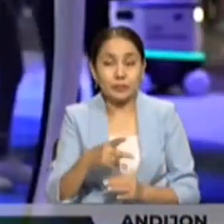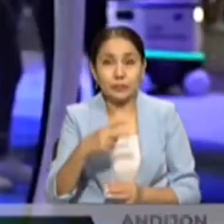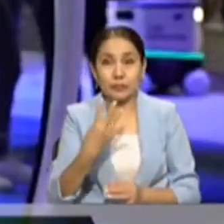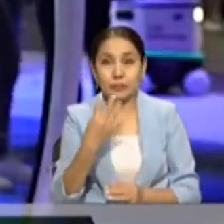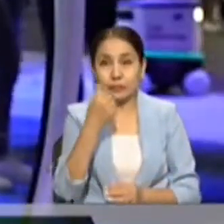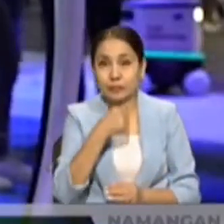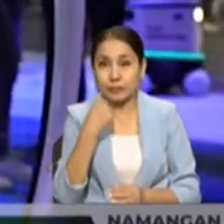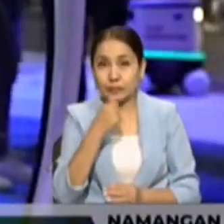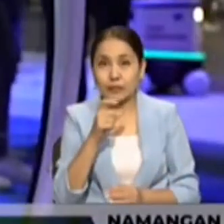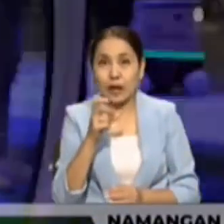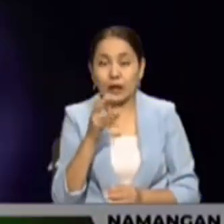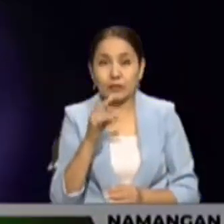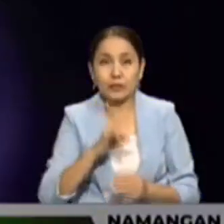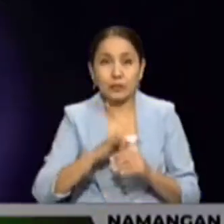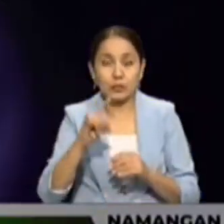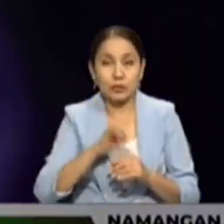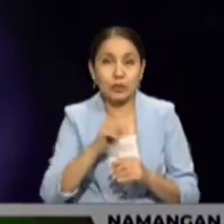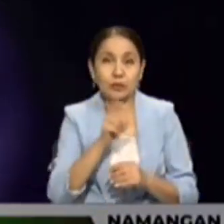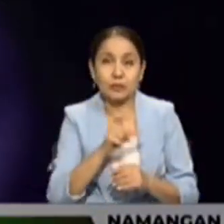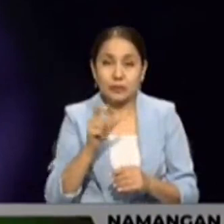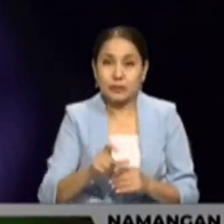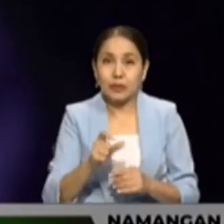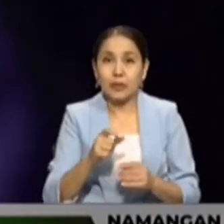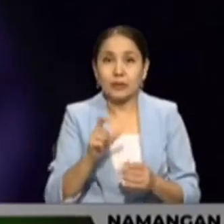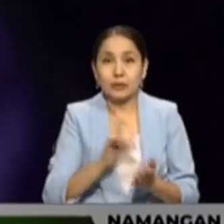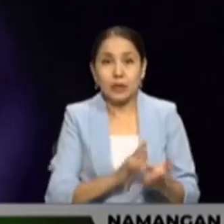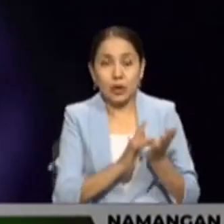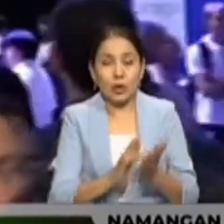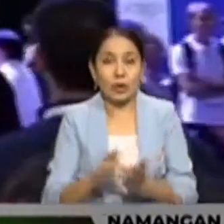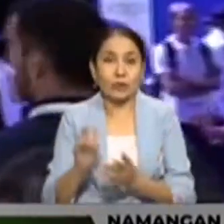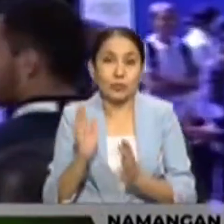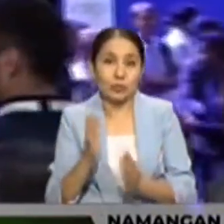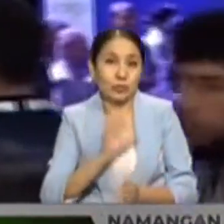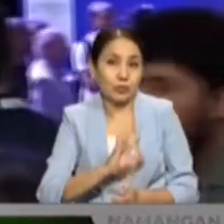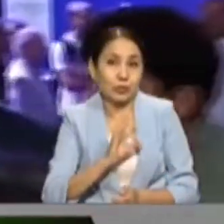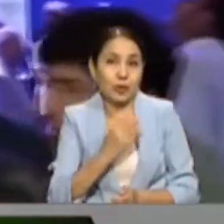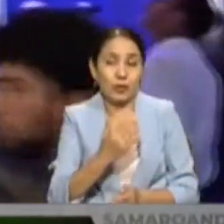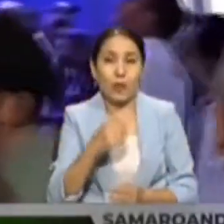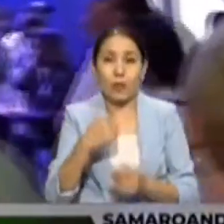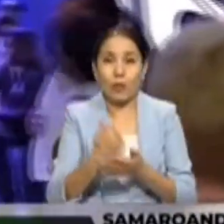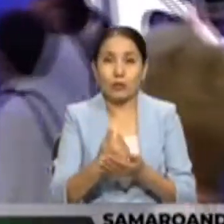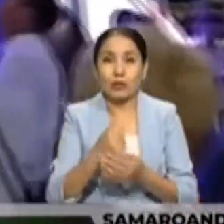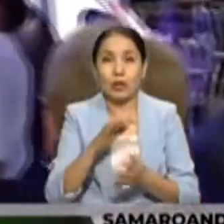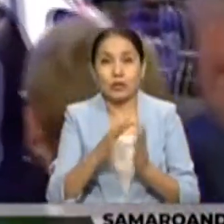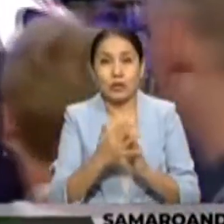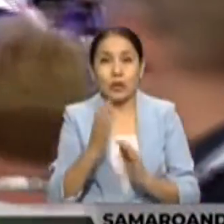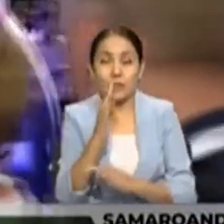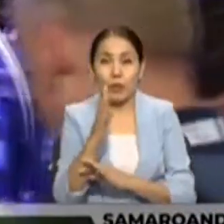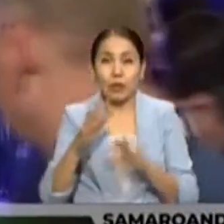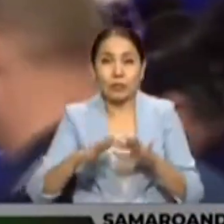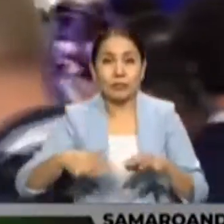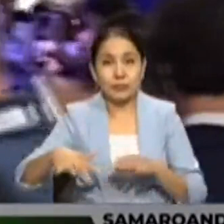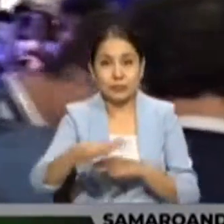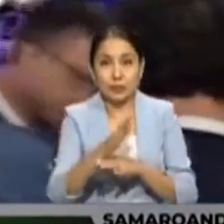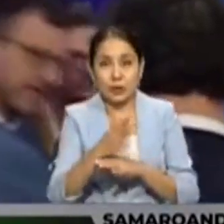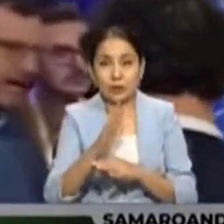2024 yilda Air Scooterdan sayyohlarni sayr qildirishda foydalanish rejalashtirilgan. Boshida qishloq va bog'lar ustida parvozlar yo'lga